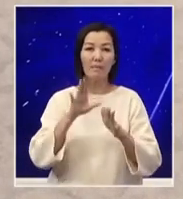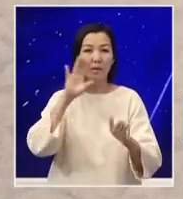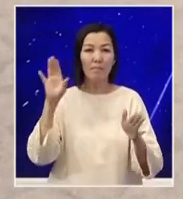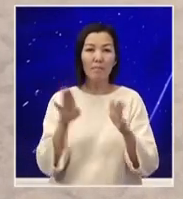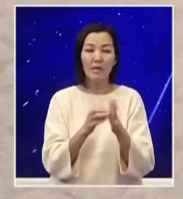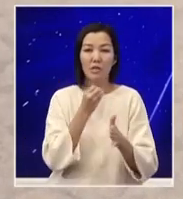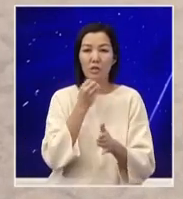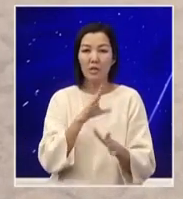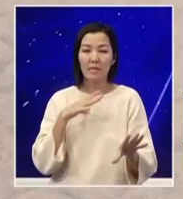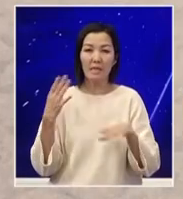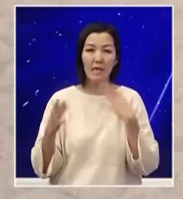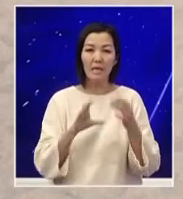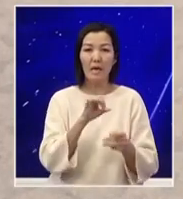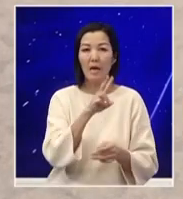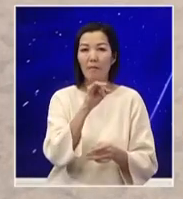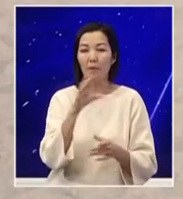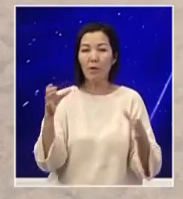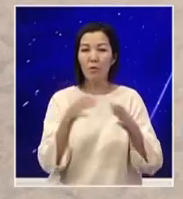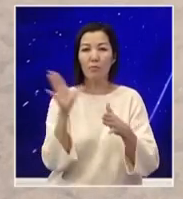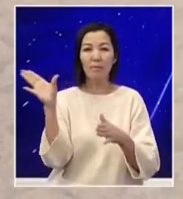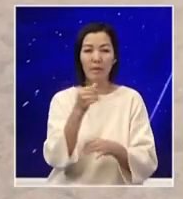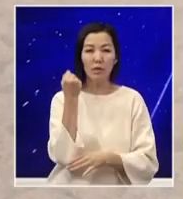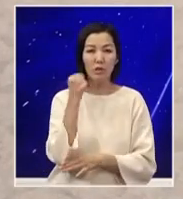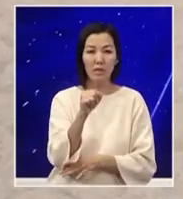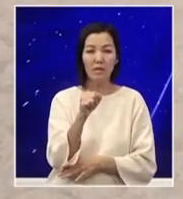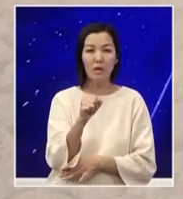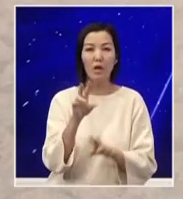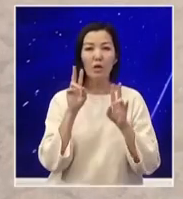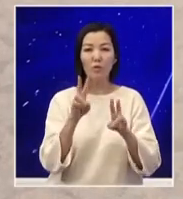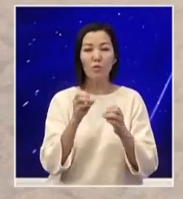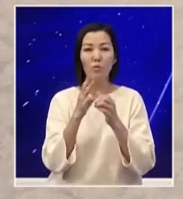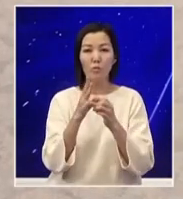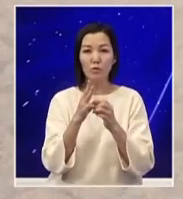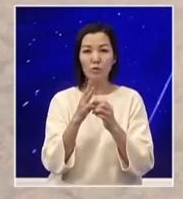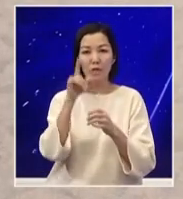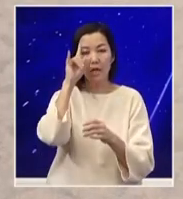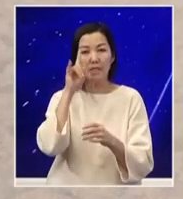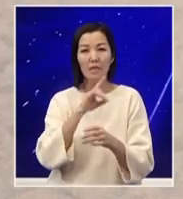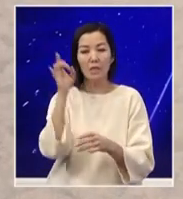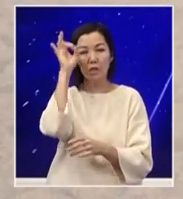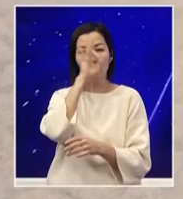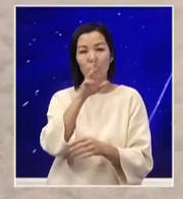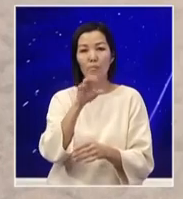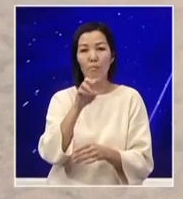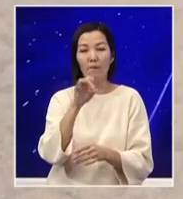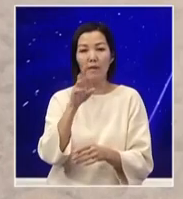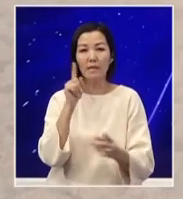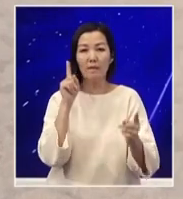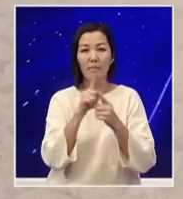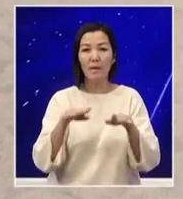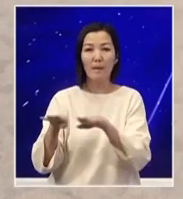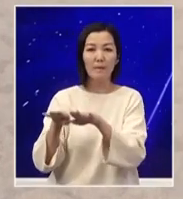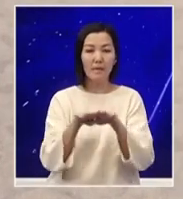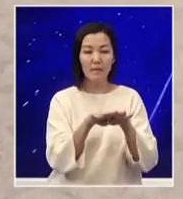дайындалып бардық. Арман клубынан басқасының барлығын жеңдік. 13 рет Қазақстан чемпион атанған Павлодар командасымен терезесі